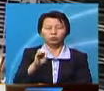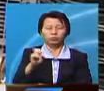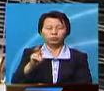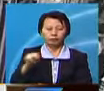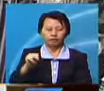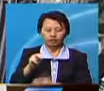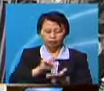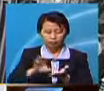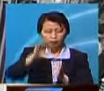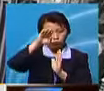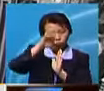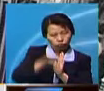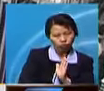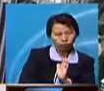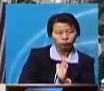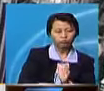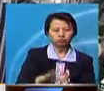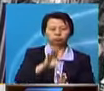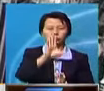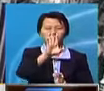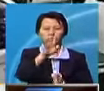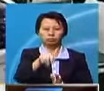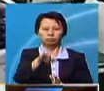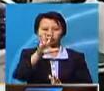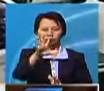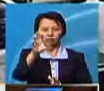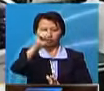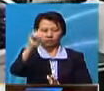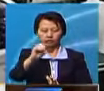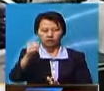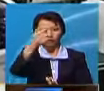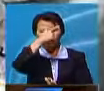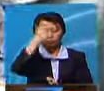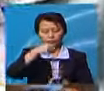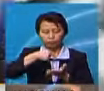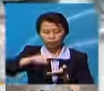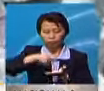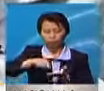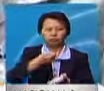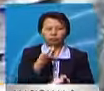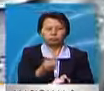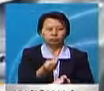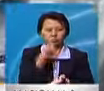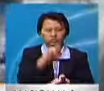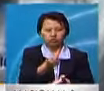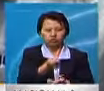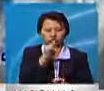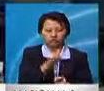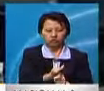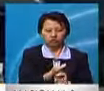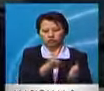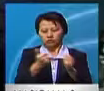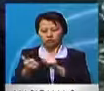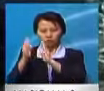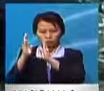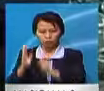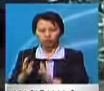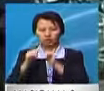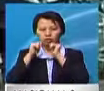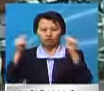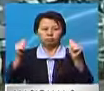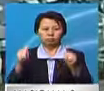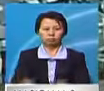Sementara pelaburan turun sebanyak 4.5% berikutan perbelanjaan rendah bagi aset tetap oleh perbadanan